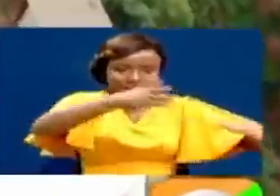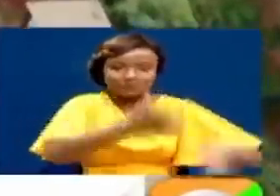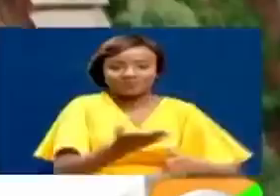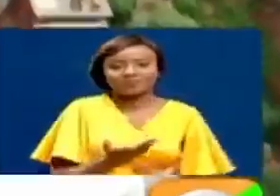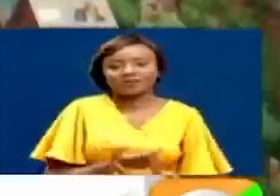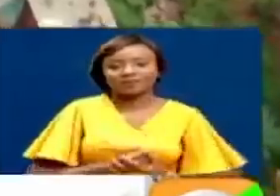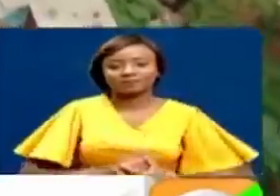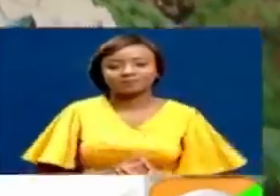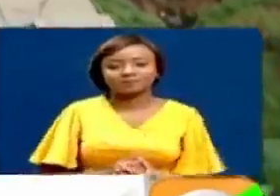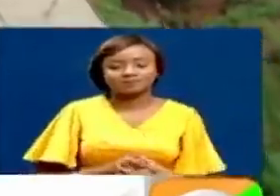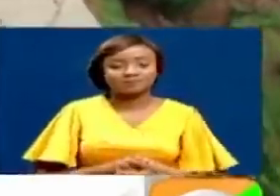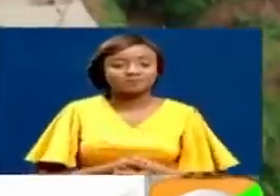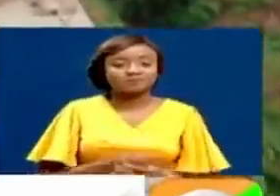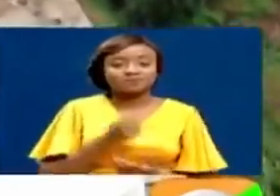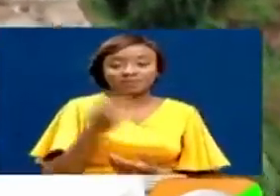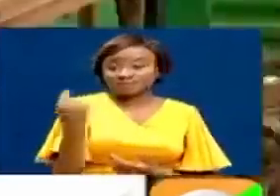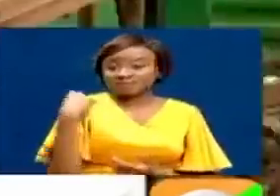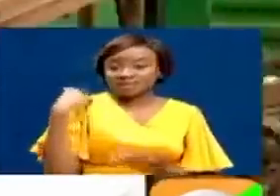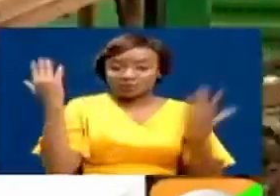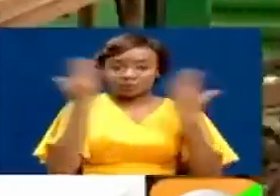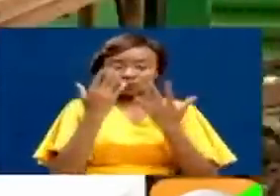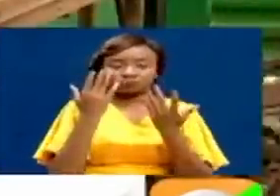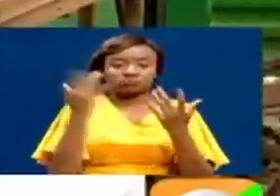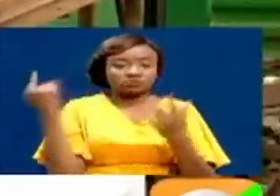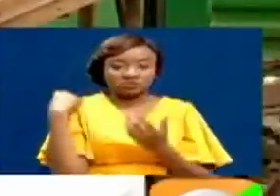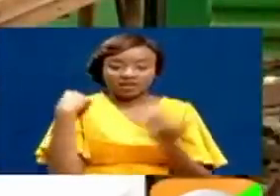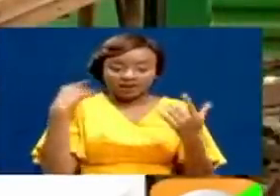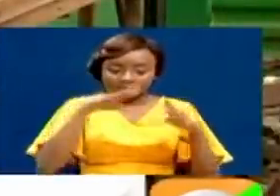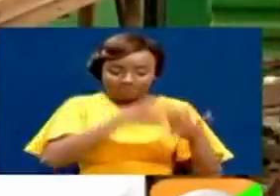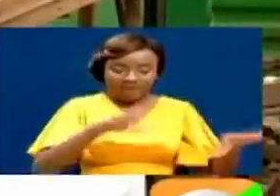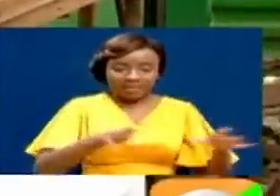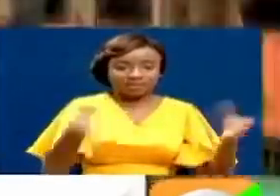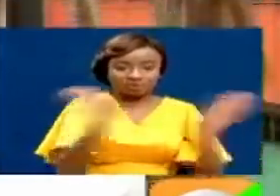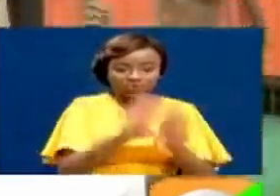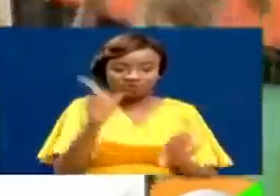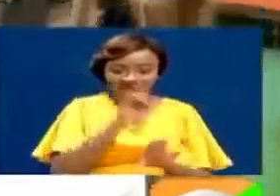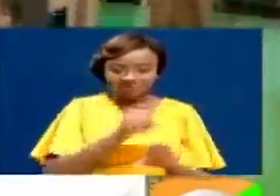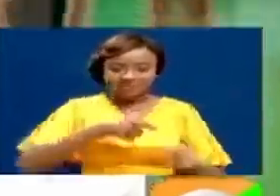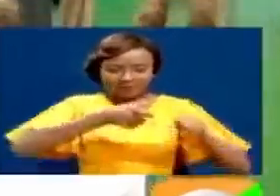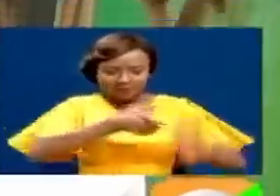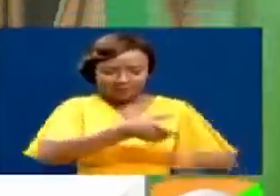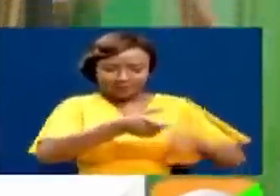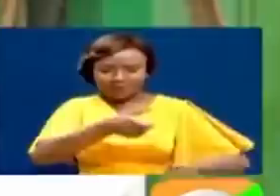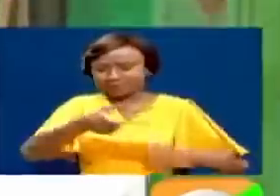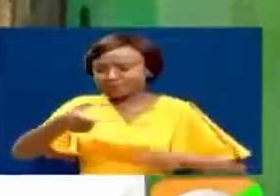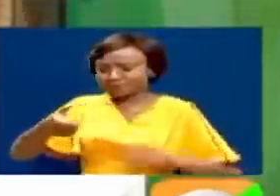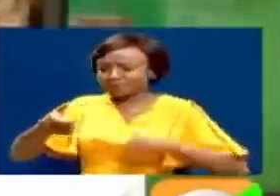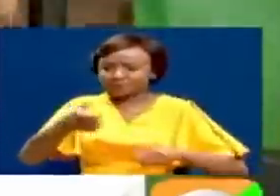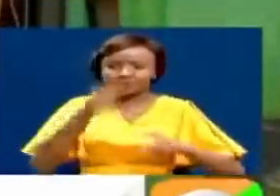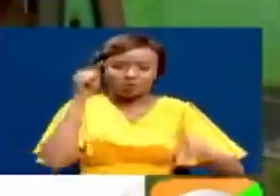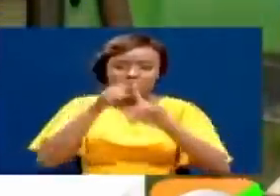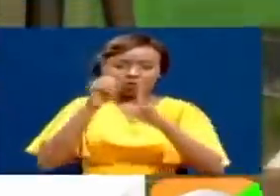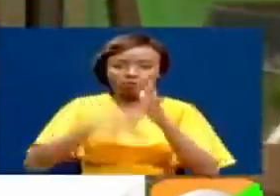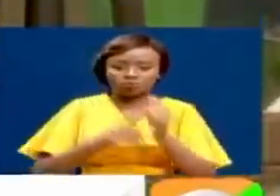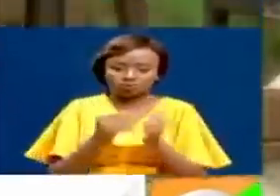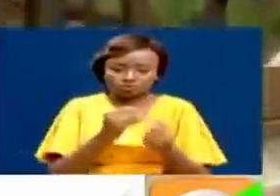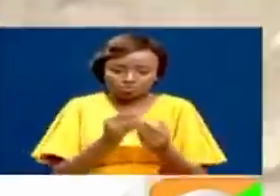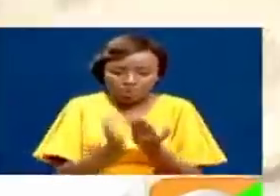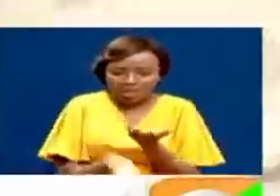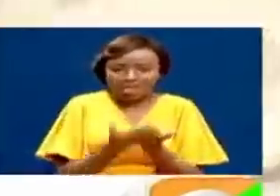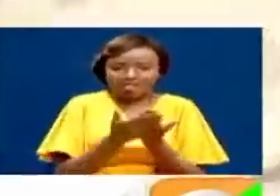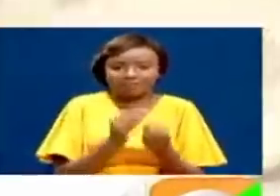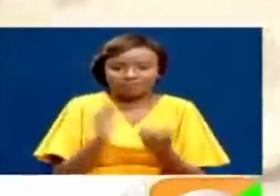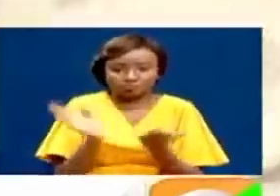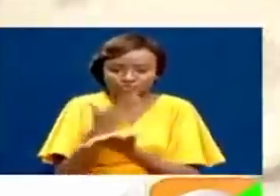virusi. Soko lilifungwa jana na kupulizwa dawa za kuua viini vinavyosababisha ugonjwa wa